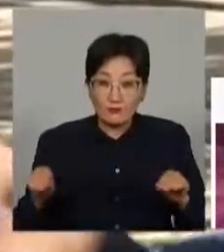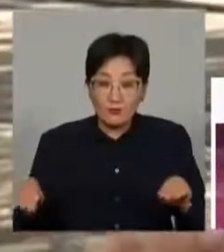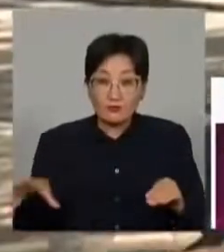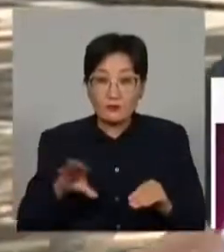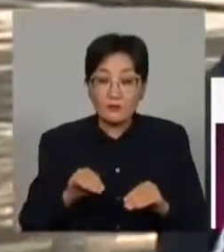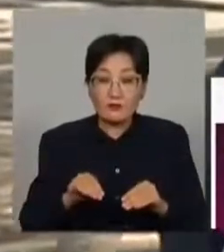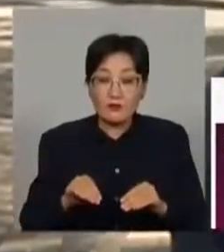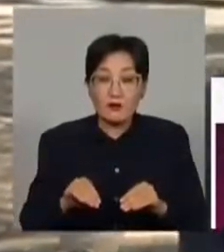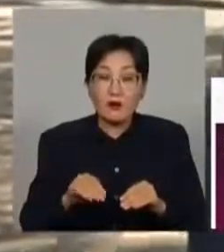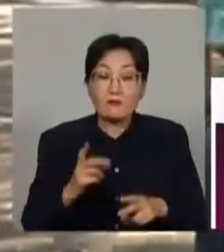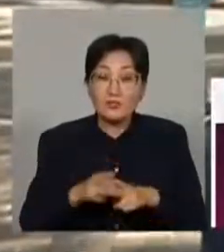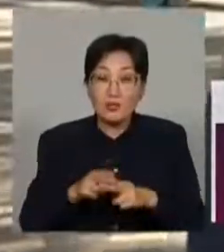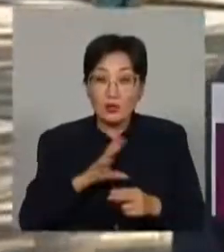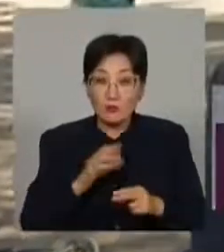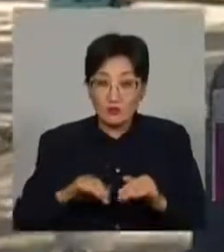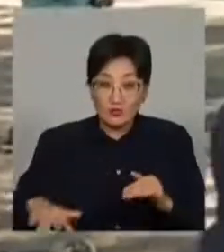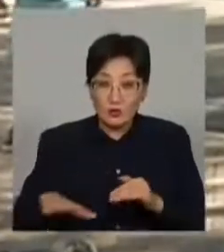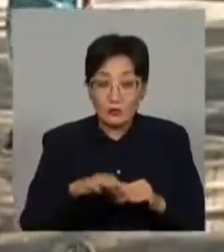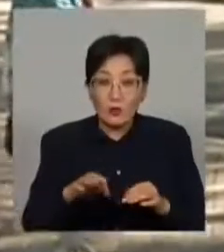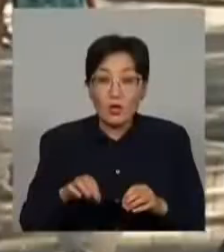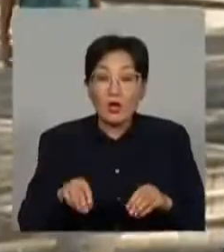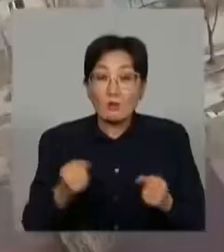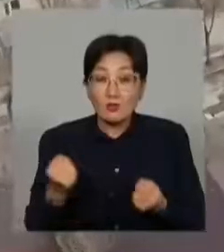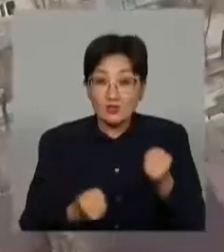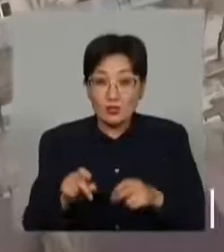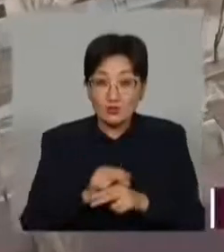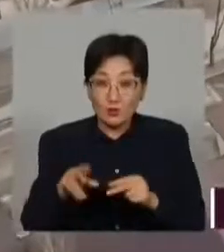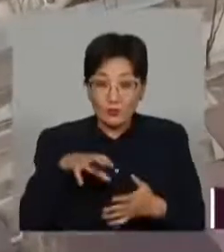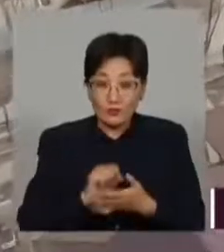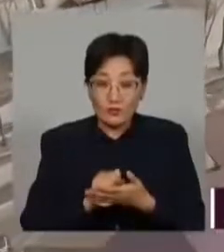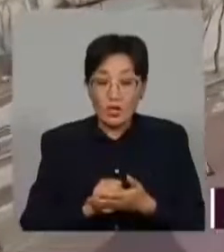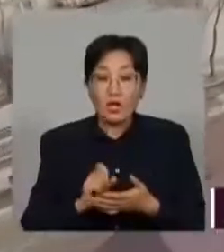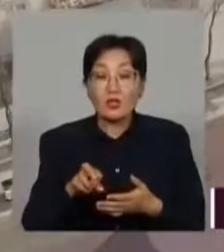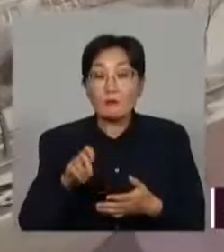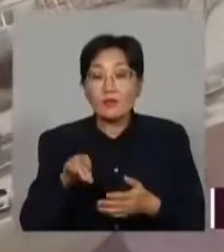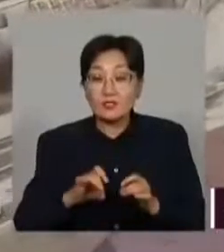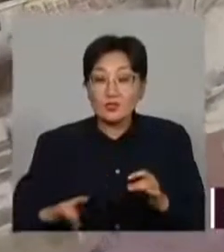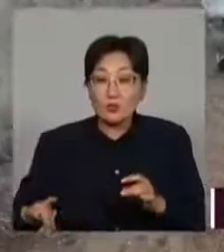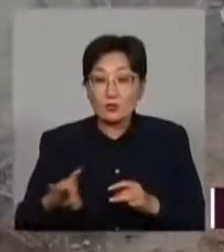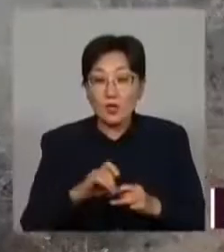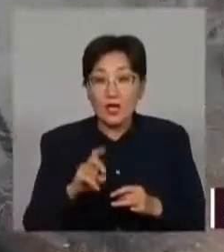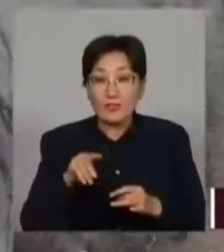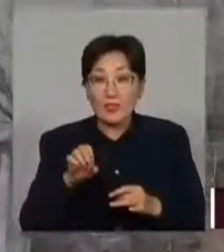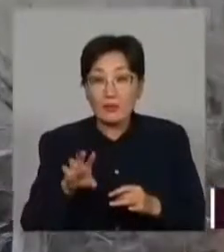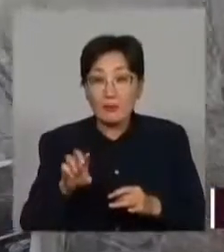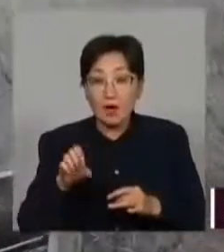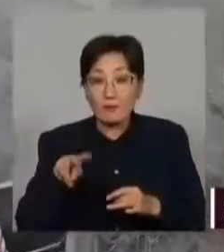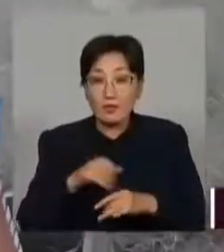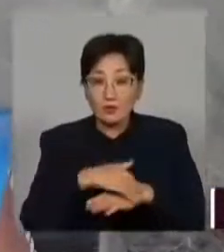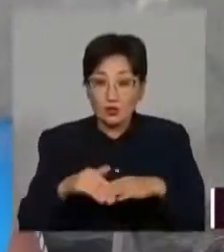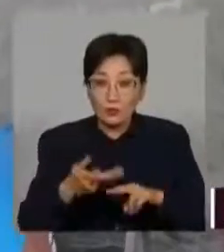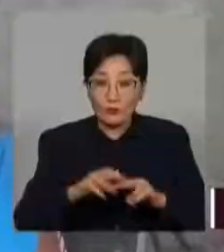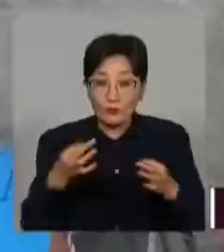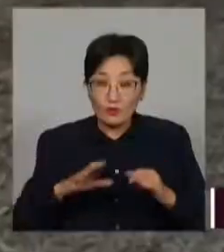қойып, қабаттасып тұрып алатын. Осы жерде көлік жөндеумен айналысатын. Ал бұл Алтын Бесік шағын ауданындағы Әнет Баба көшесі. Тұрғындар бұл